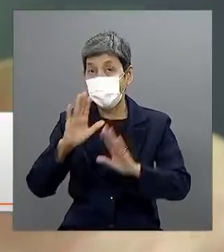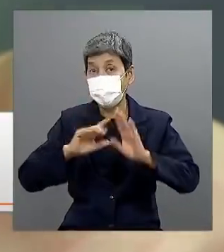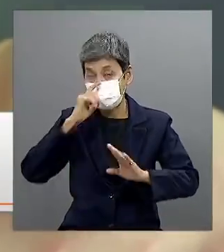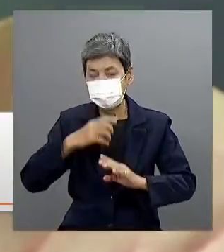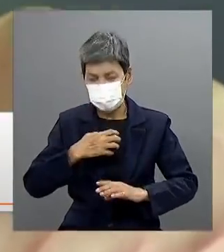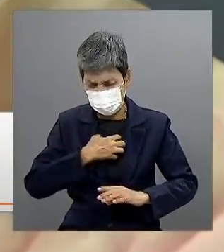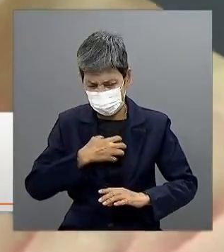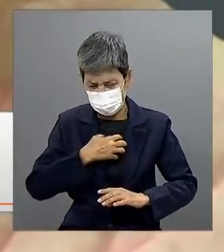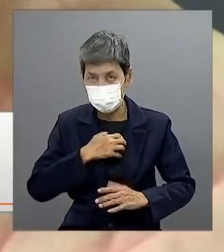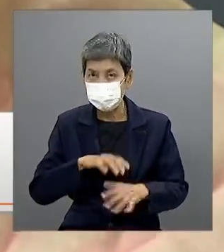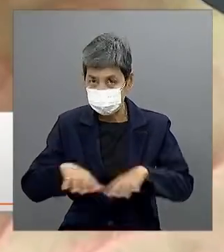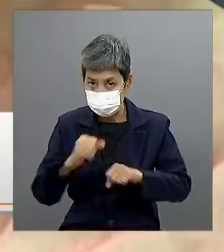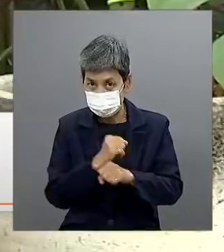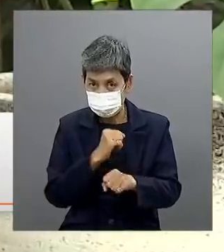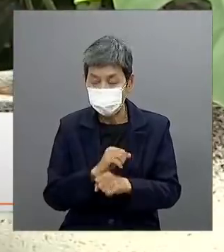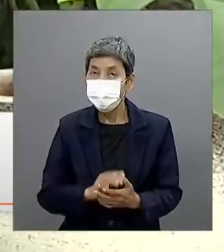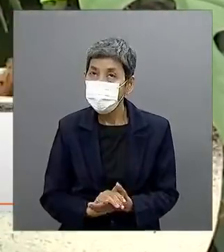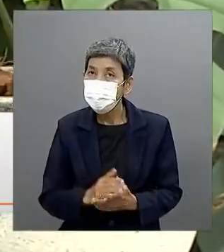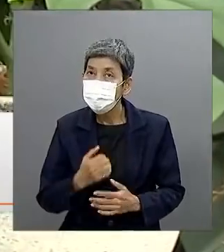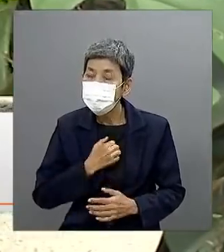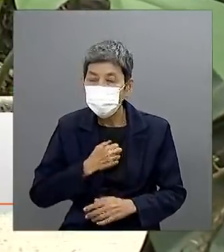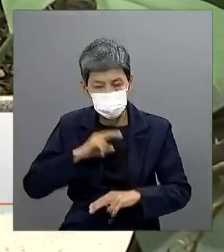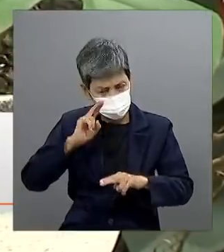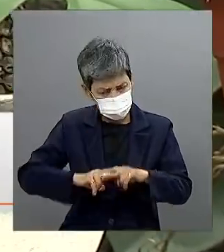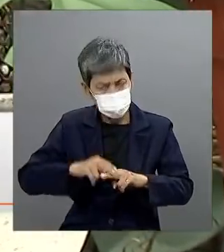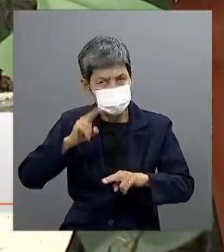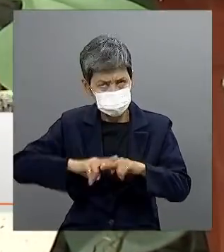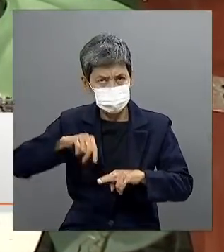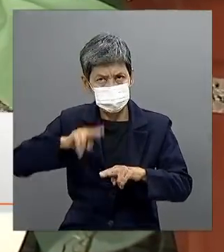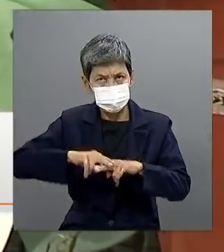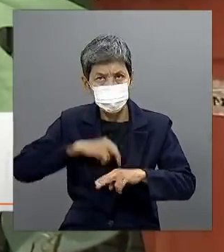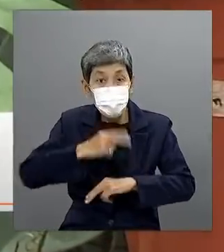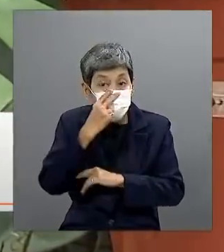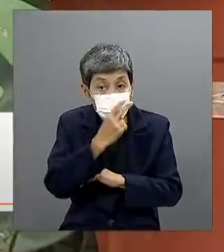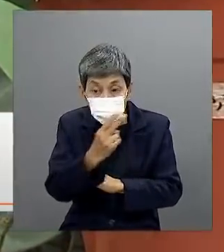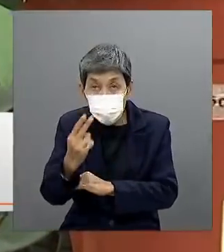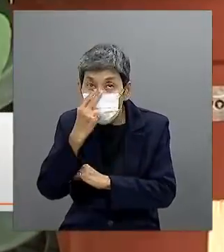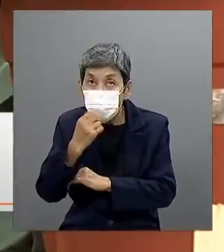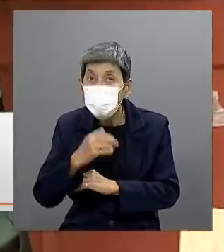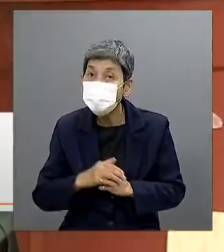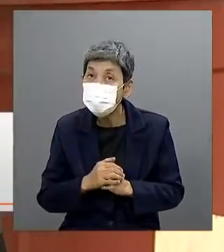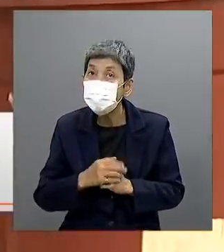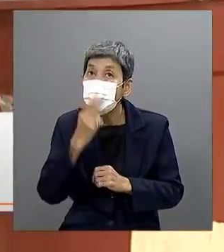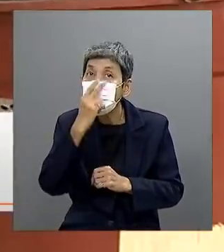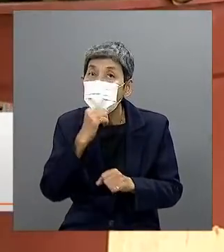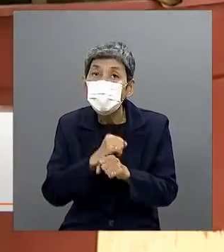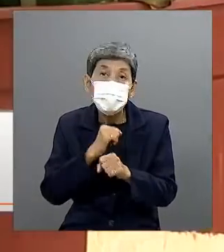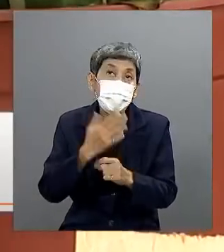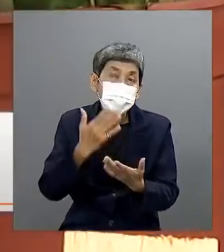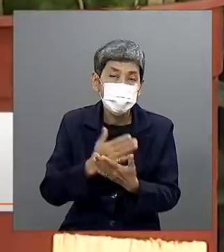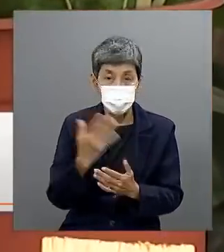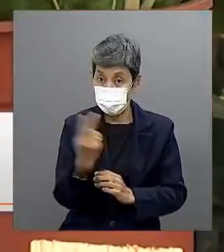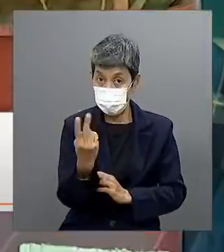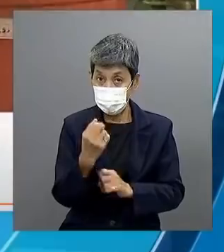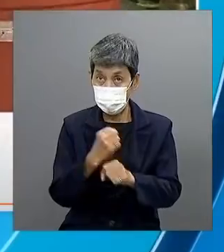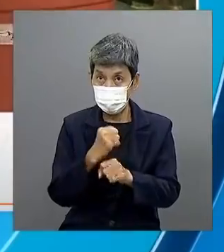อร์พี่ปุ๋ยของเราได้มานั่งตรงนี้ เพรา ะ ว ่ า อยู่ในหูนี่ไง เพราะว่าจริงๆแล้วทั้งพี่ปุ๋ยและพี่บอมเองนะทั้ง2ท่านเลยนะเขาเป็นผู้ชำน